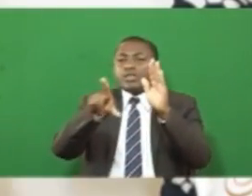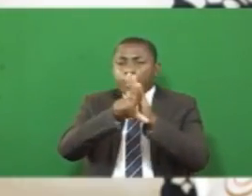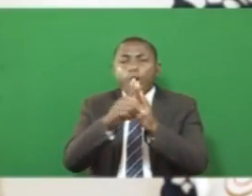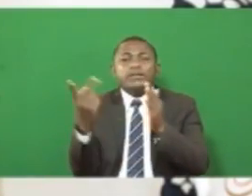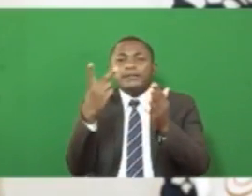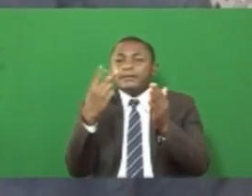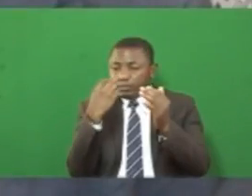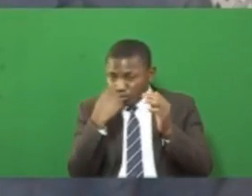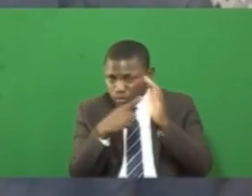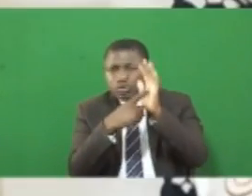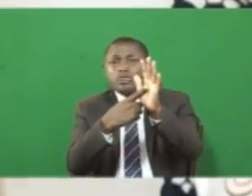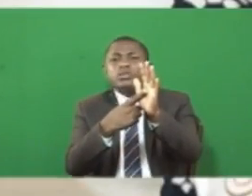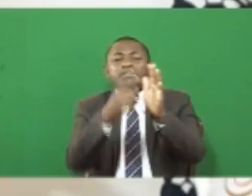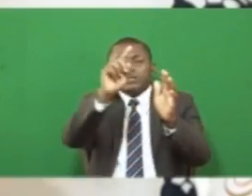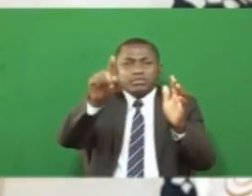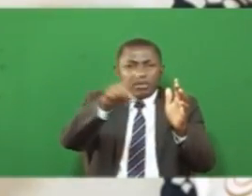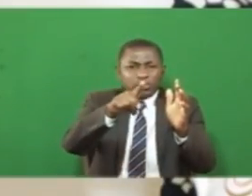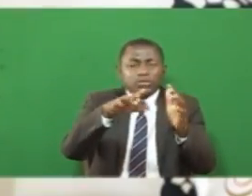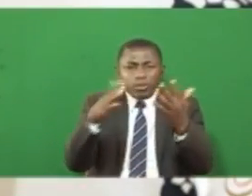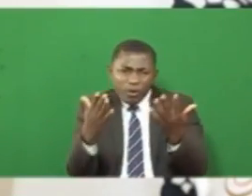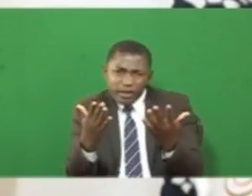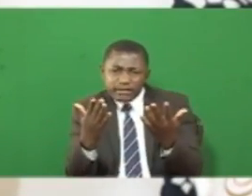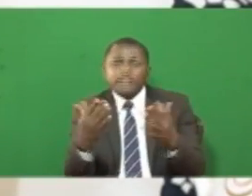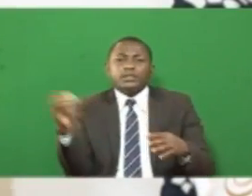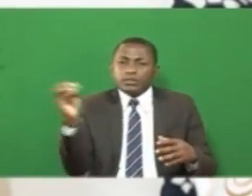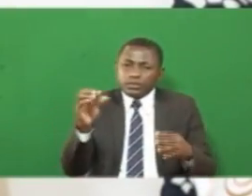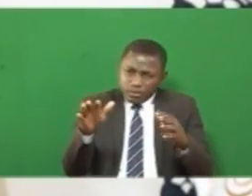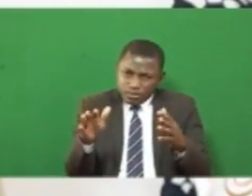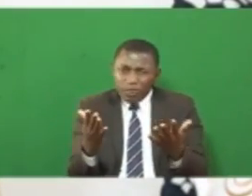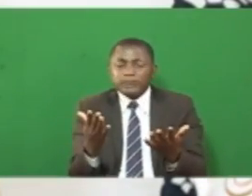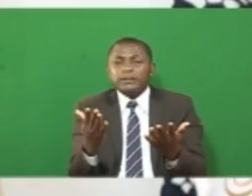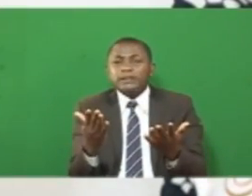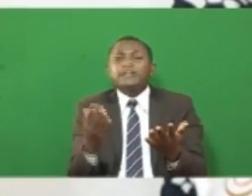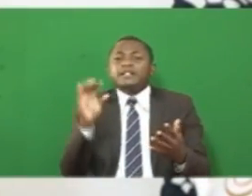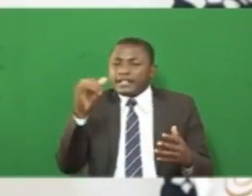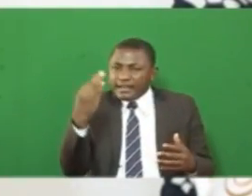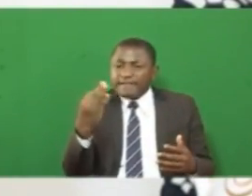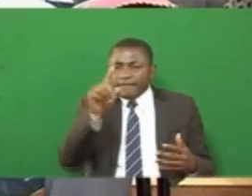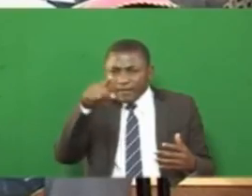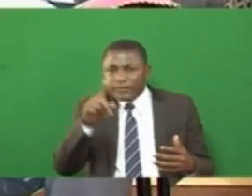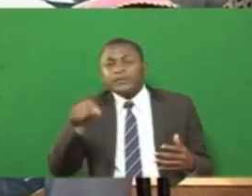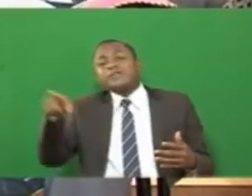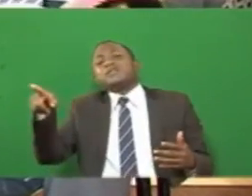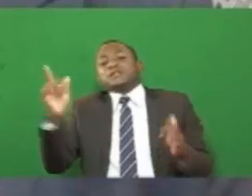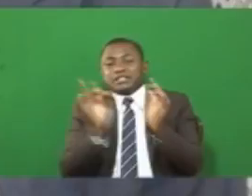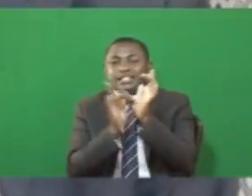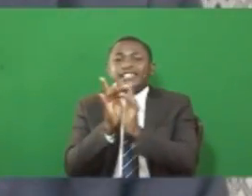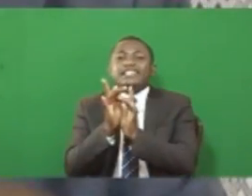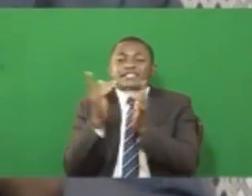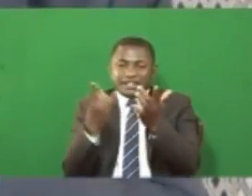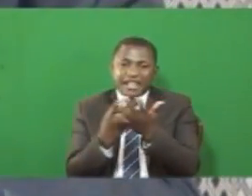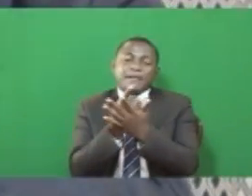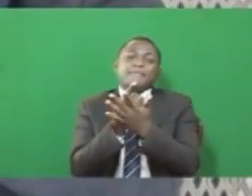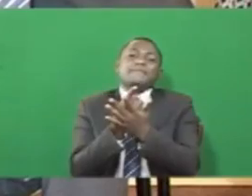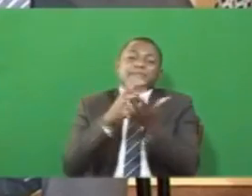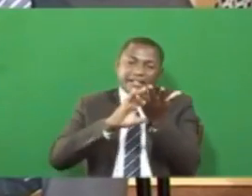rekugona kuichengeta. Eh. Saka mutemo uri kuti waita chitema iwewe, chienda kuna Jesu unogezwa. Alright, saka